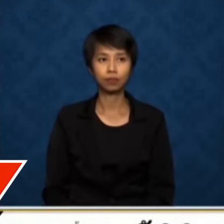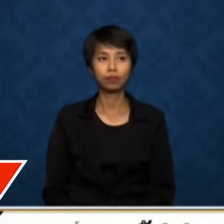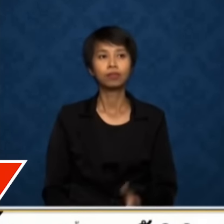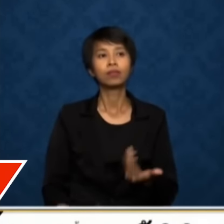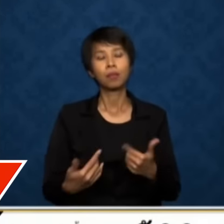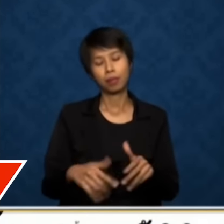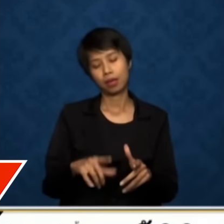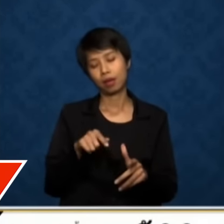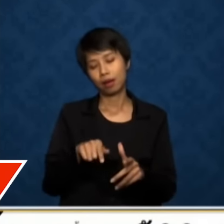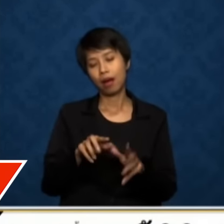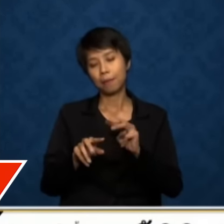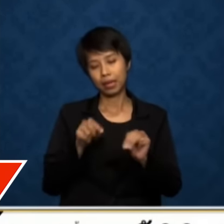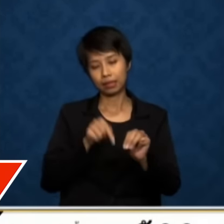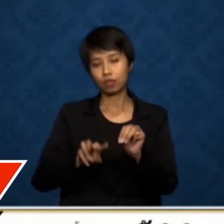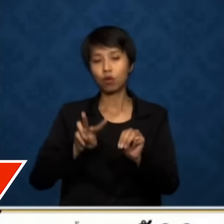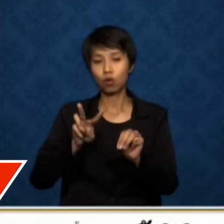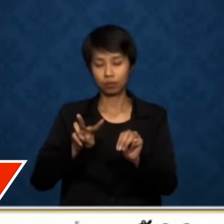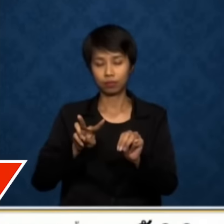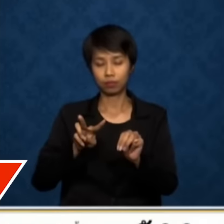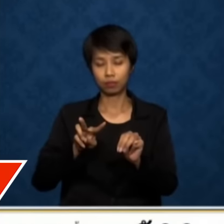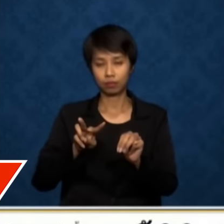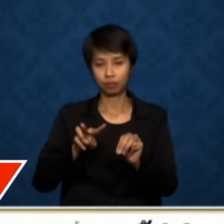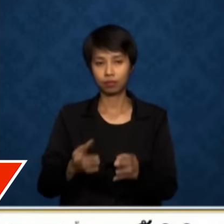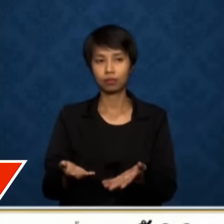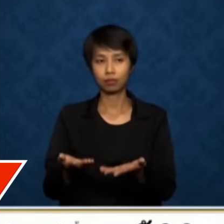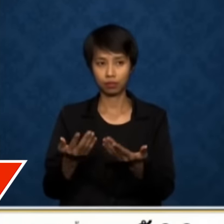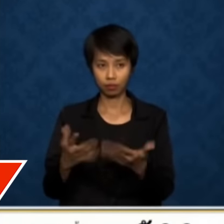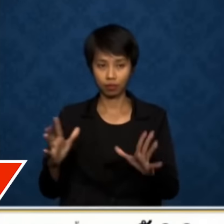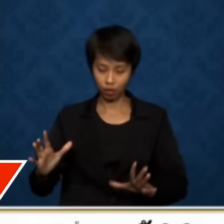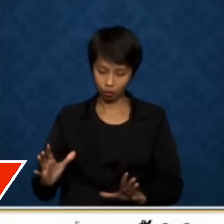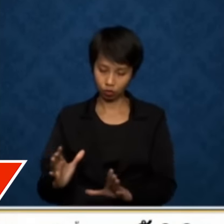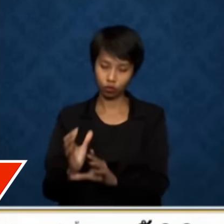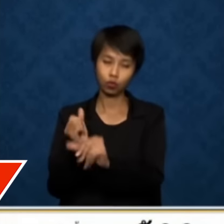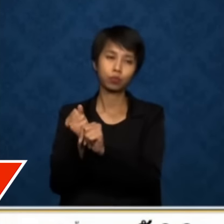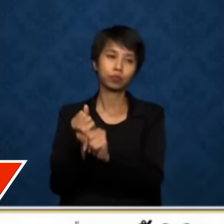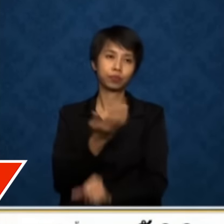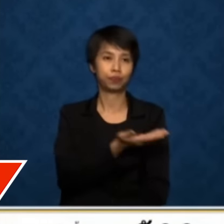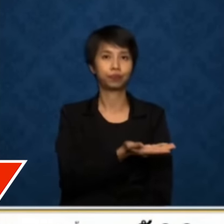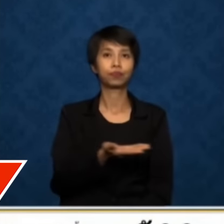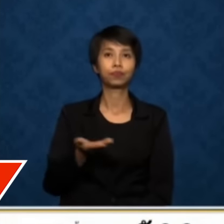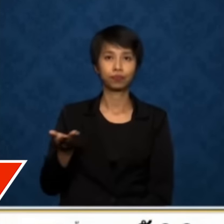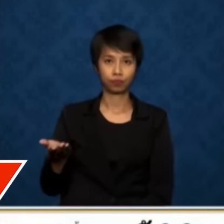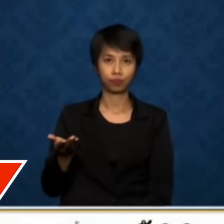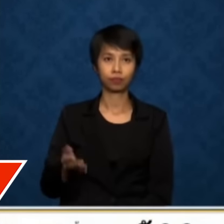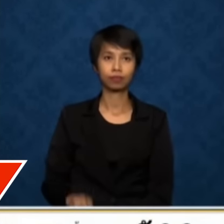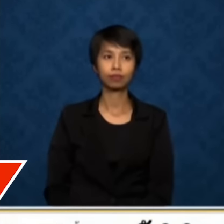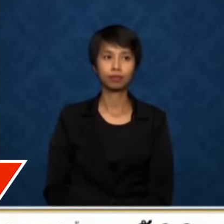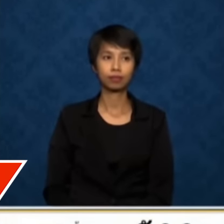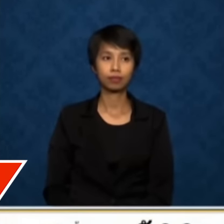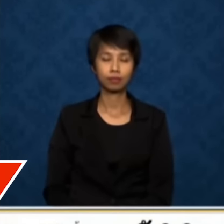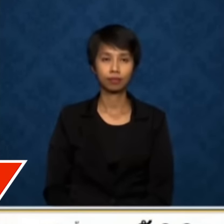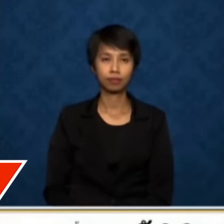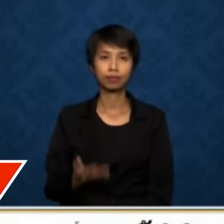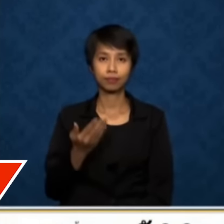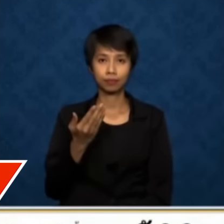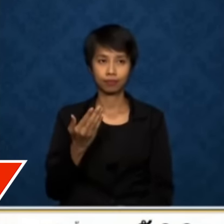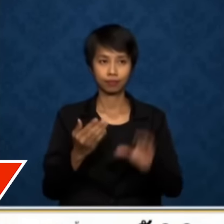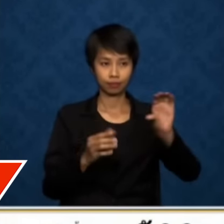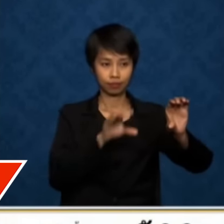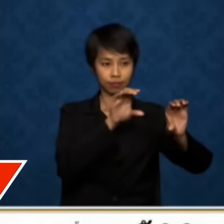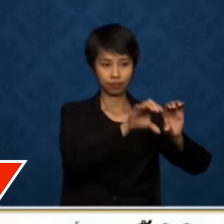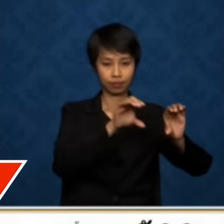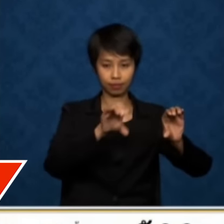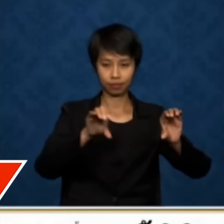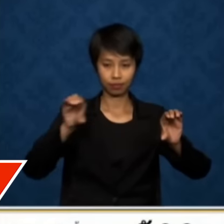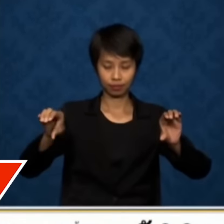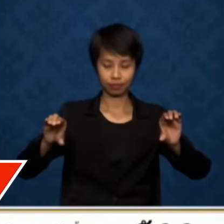2นะครับสไลด์ถัดไปครับสรุปออกมาได้เป็นโซ่อันนี้คือโซ่5ข้อแรก